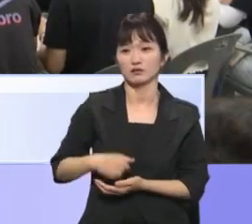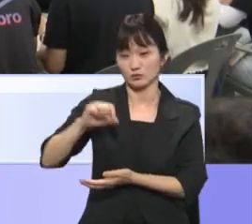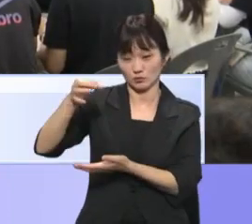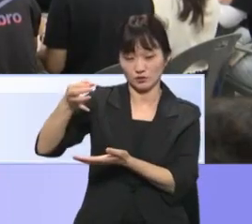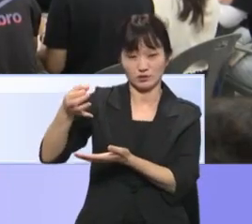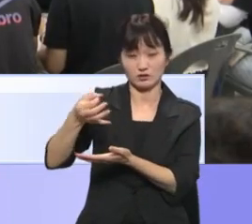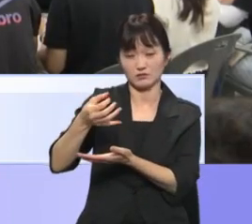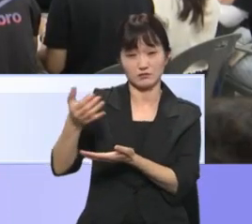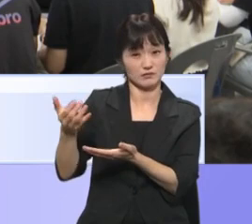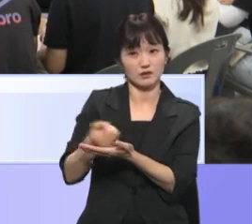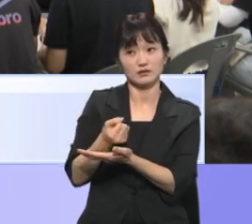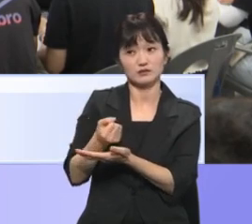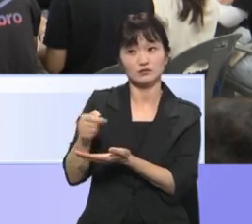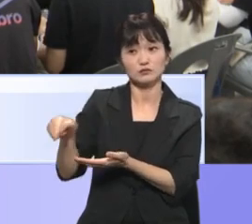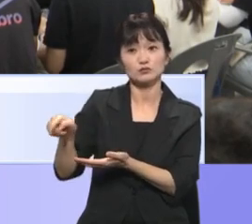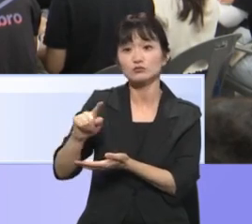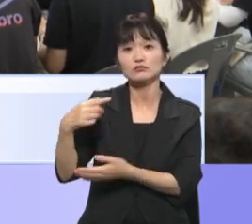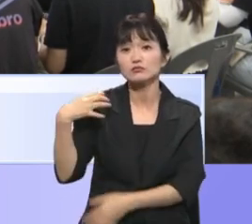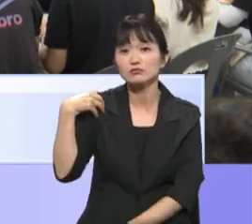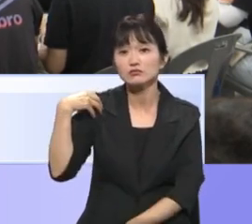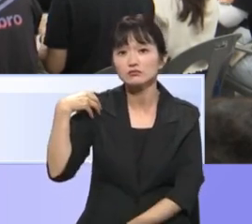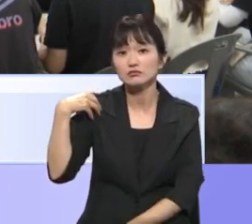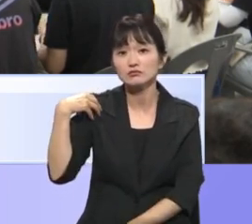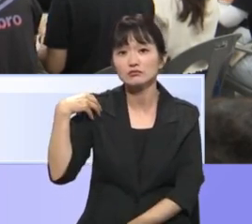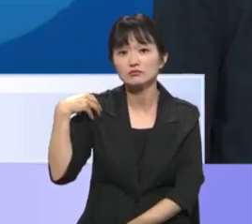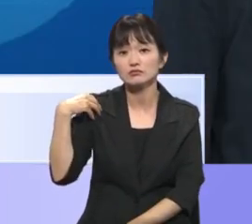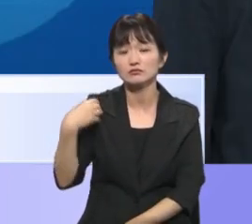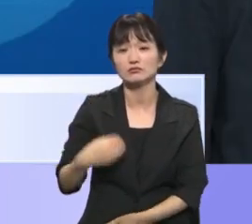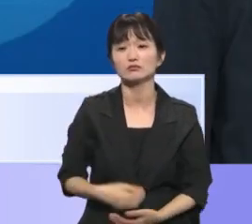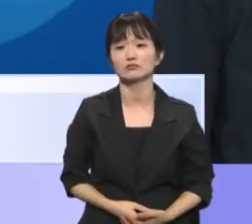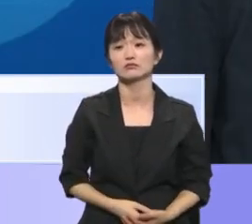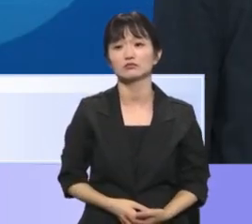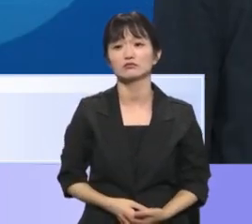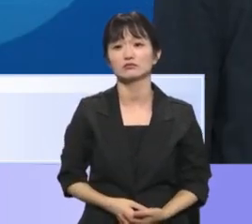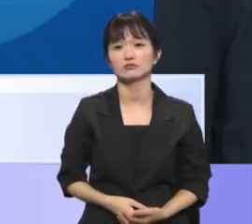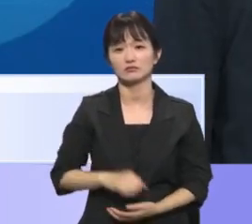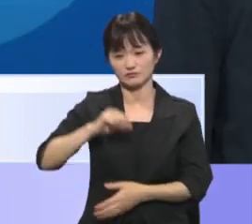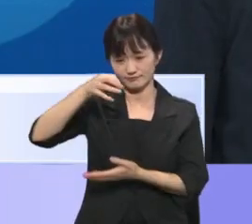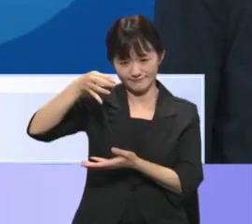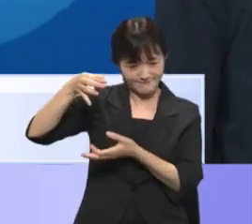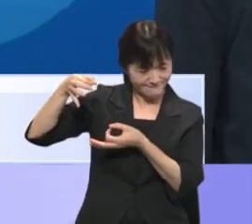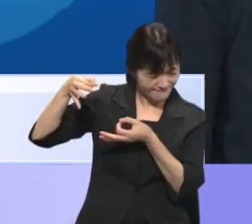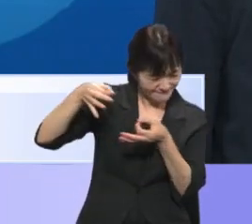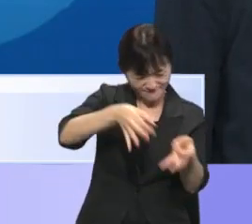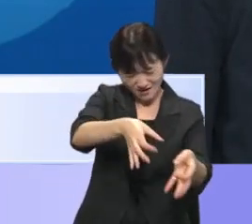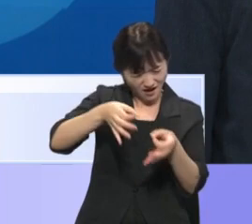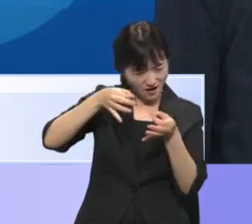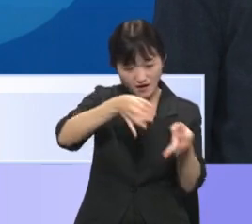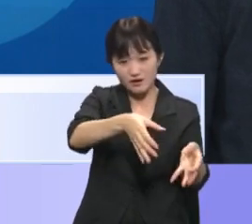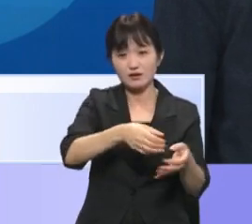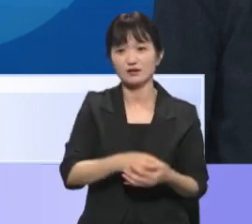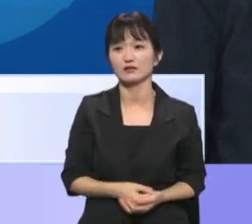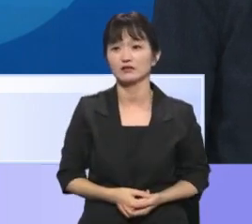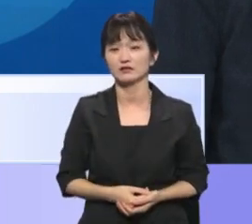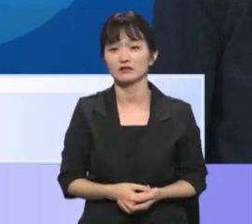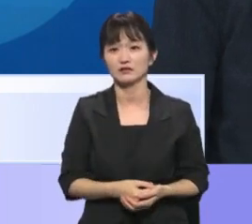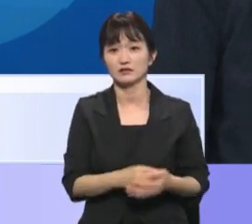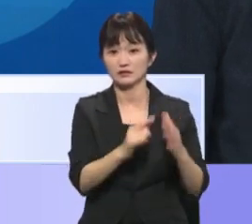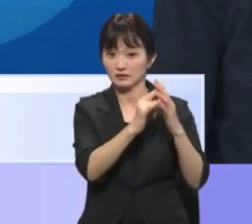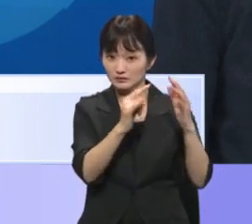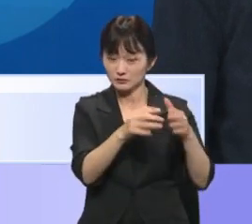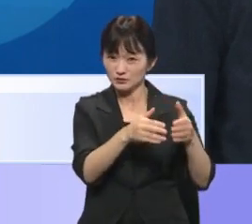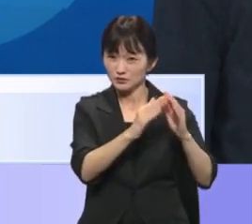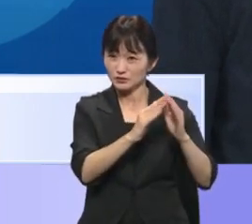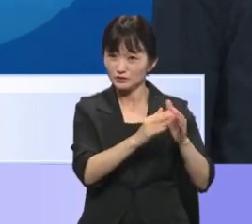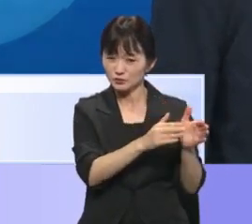인프라를 가지고 있는 행안부는 그럼 그 가운데서 어떤 역할들을 했느냐 그리고 많은 예산들이 쓰였는데 사실 설치나 이런